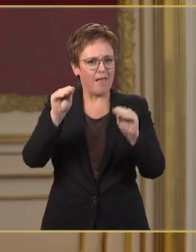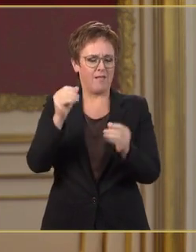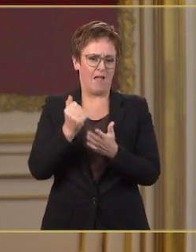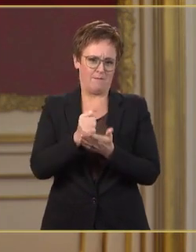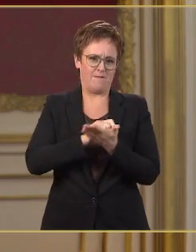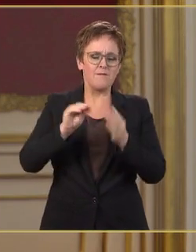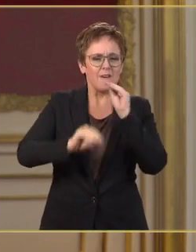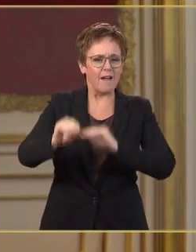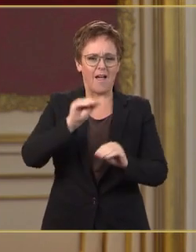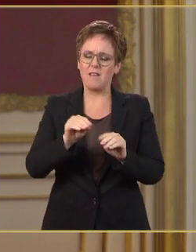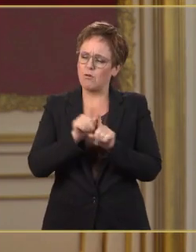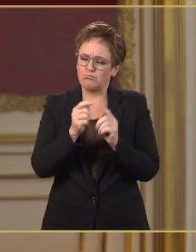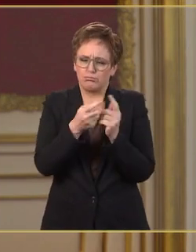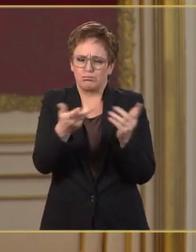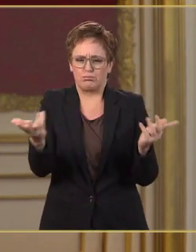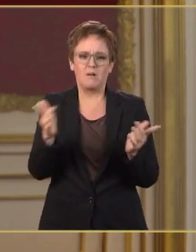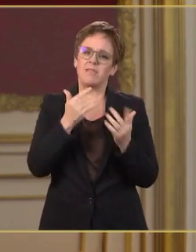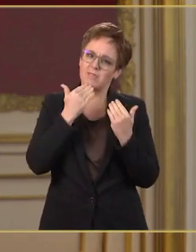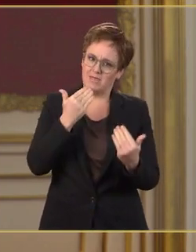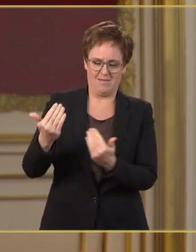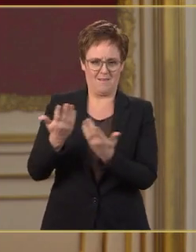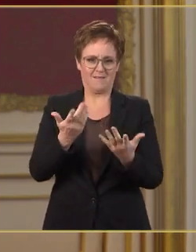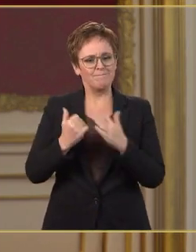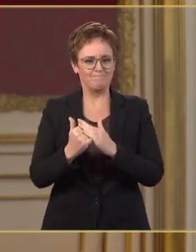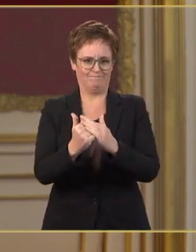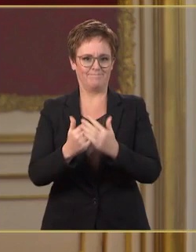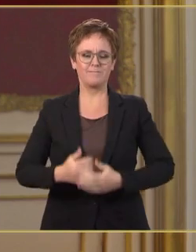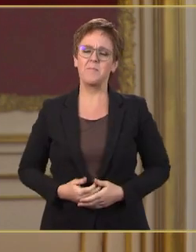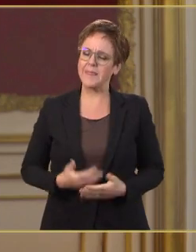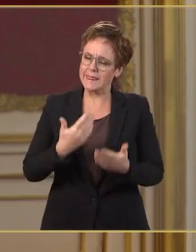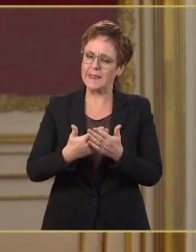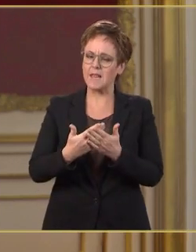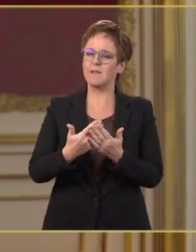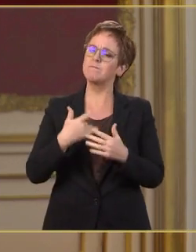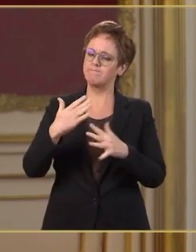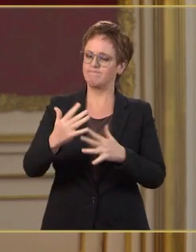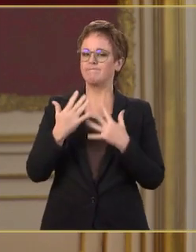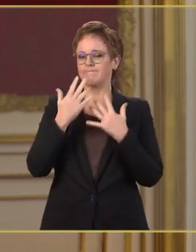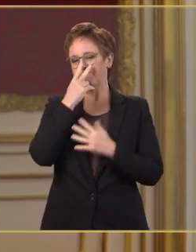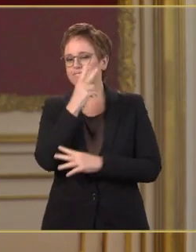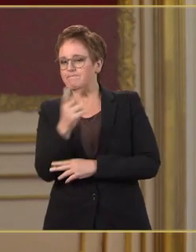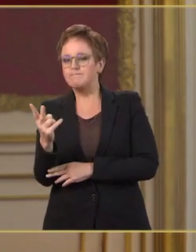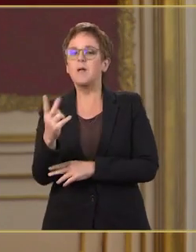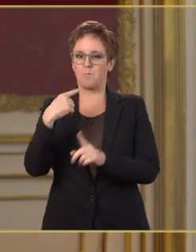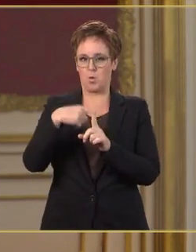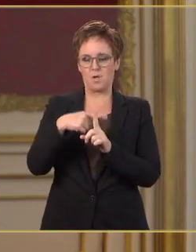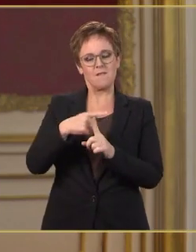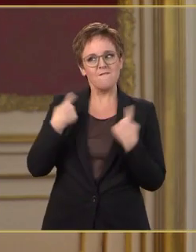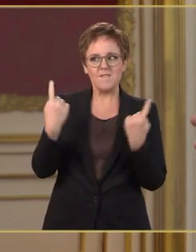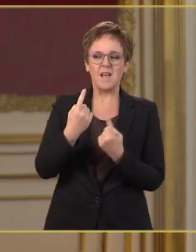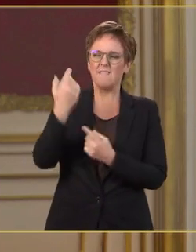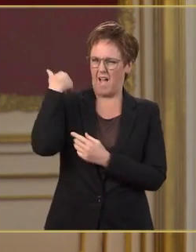und anderen wichtigen orten es macht mich zuversichtlich dass wir auch in europa nach